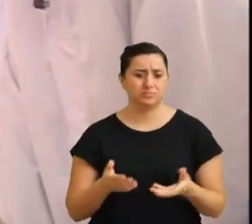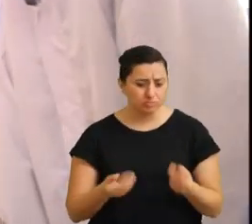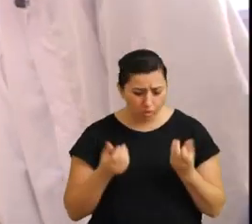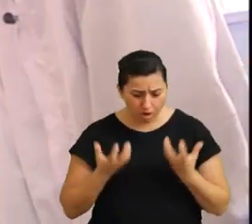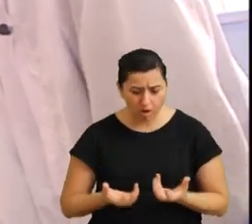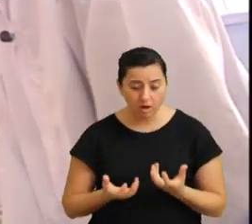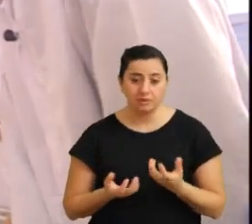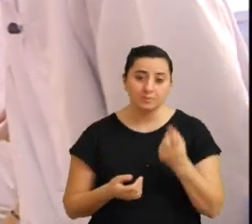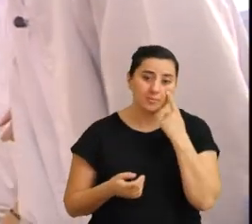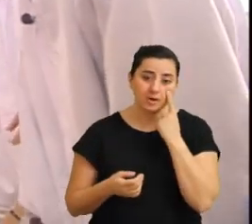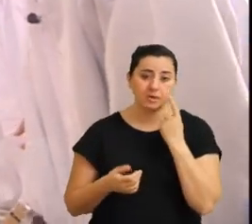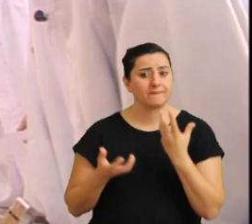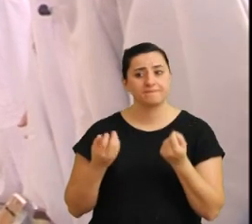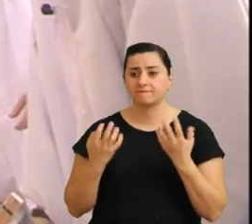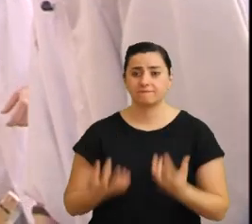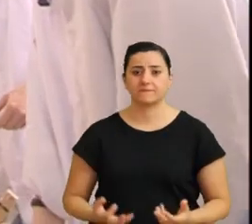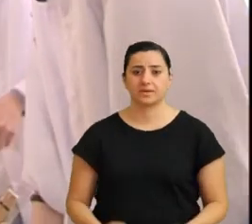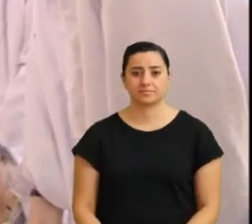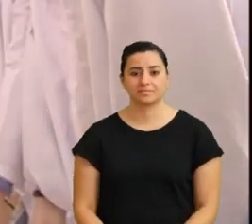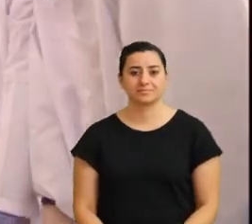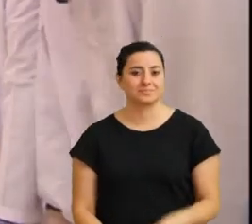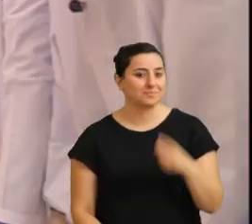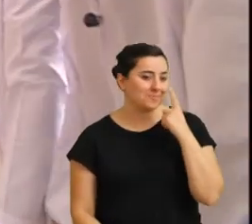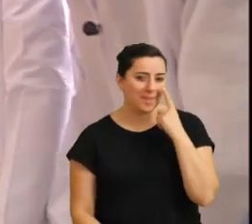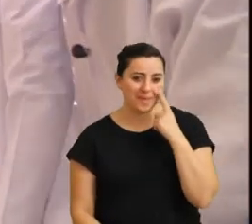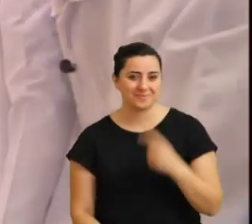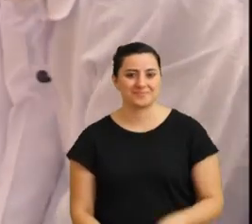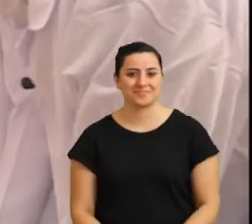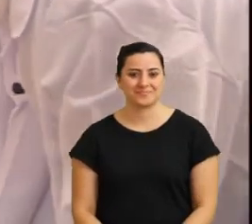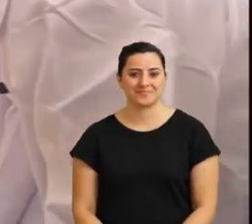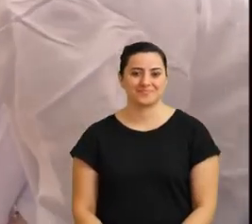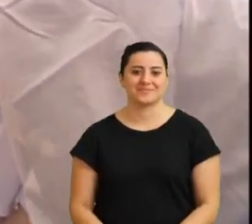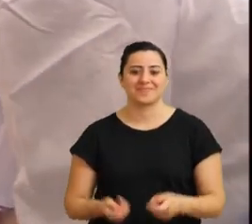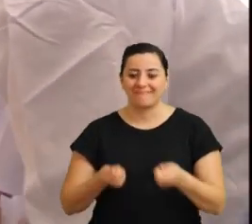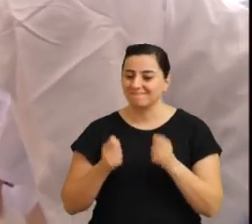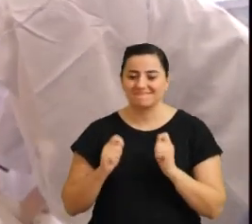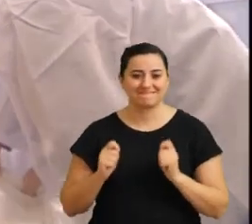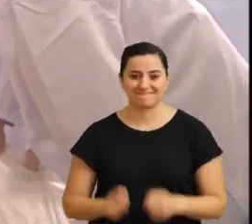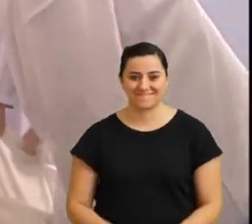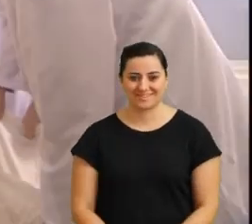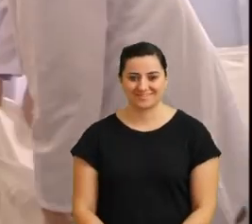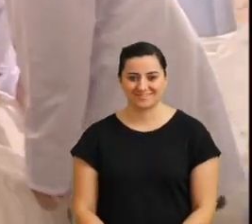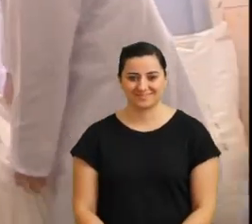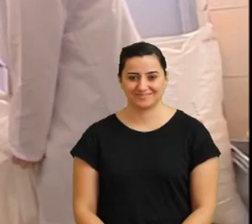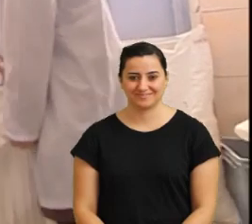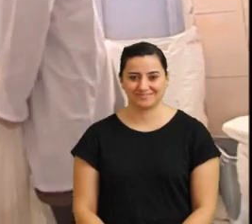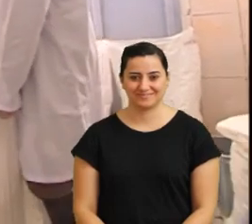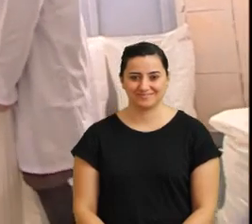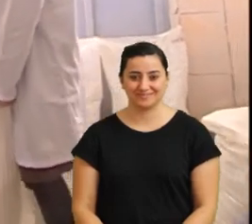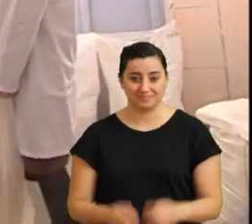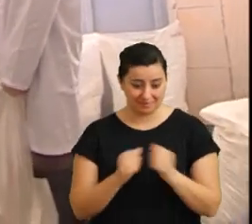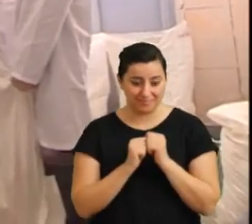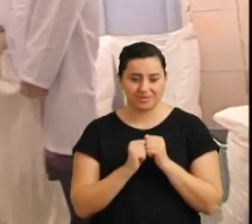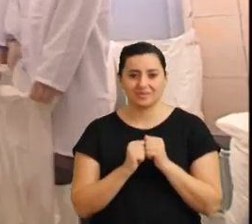çok ağır. Kaldır bakayım. Ağır, çok ağır. Kaldır bakayım. Hadi. Al bunu, kaldıramam.